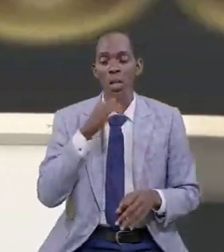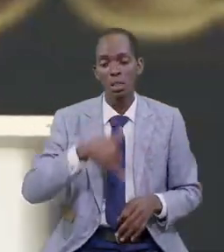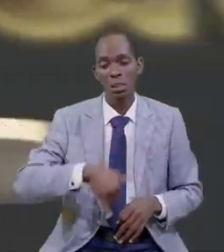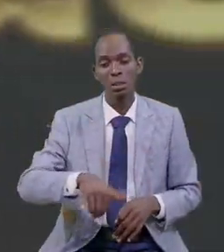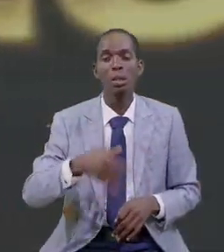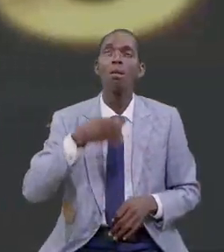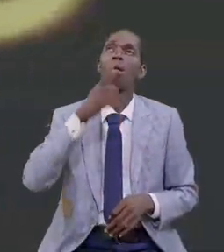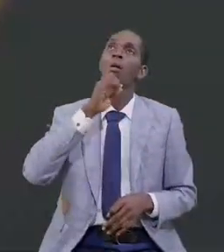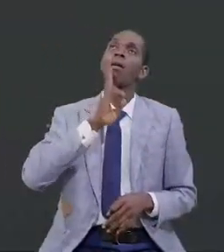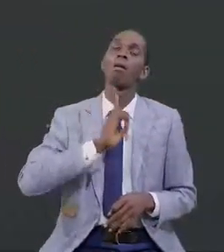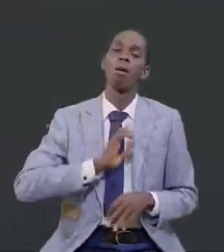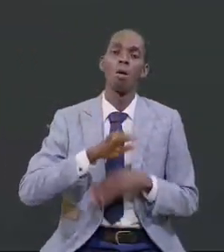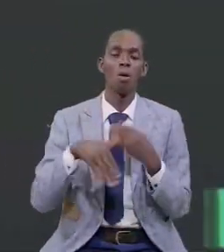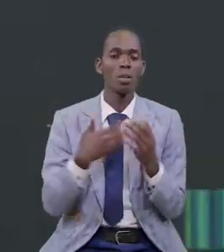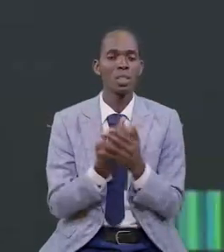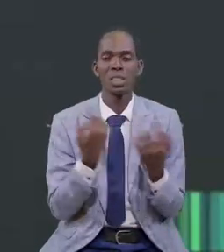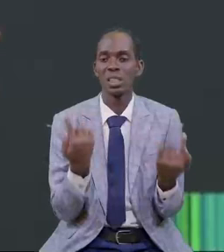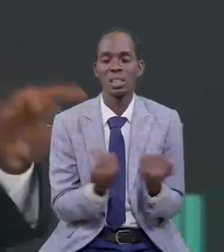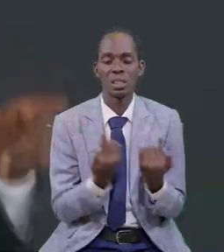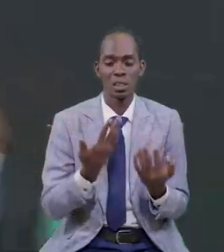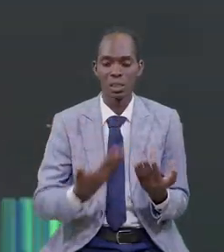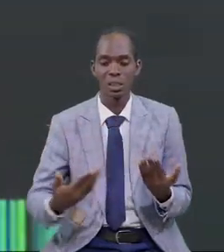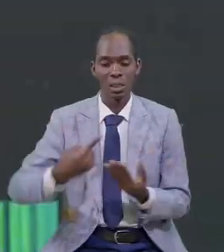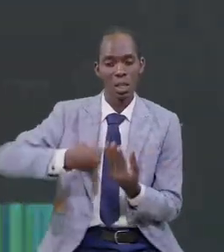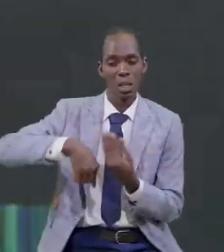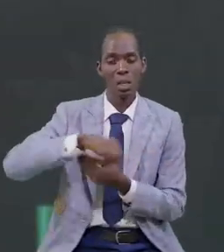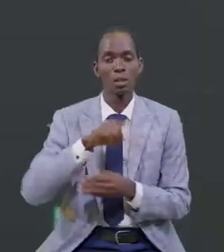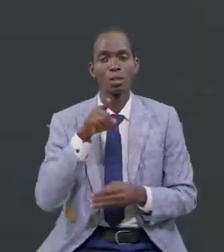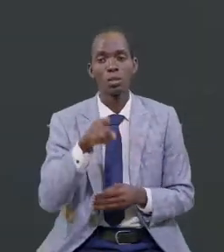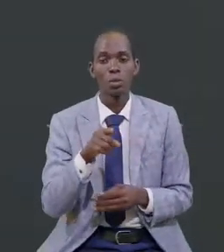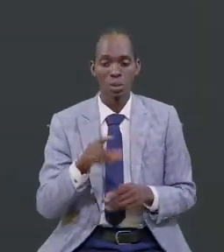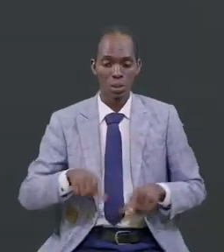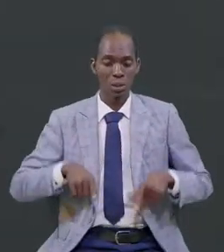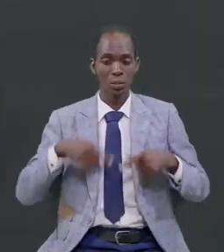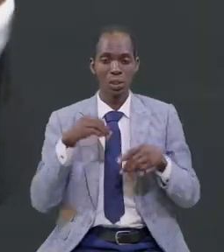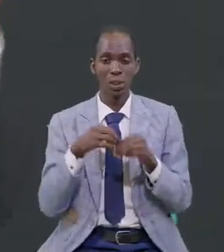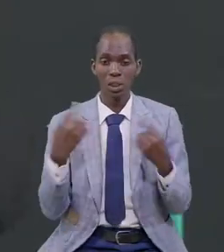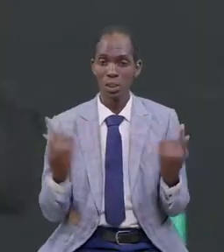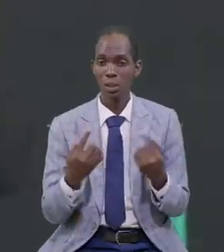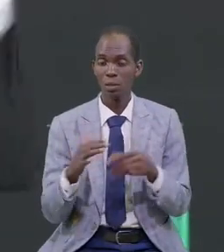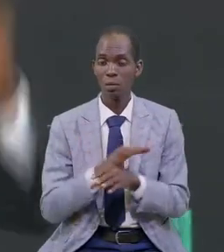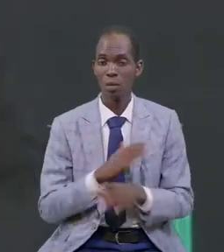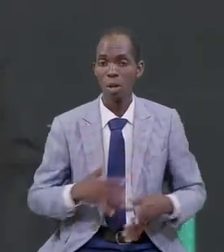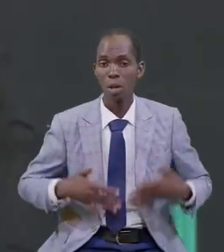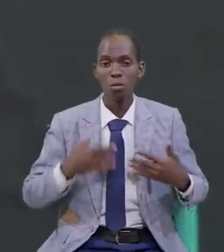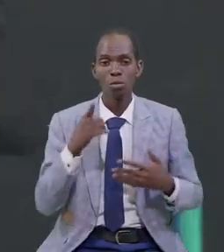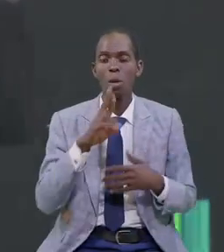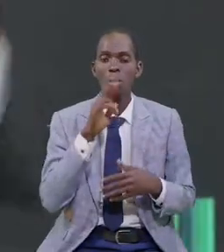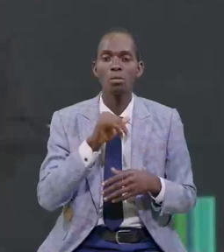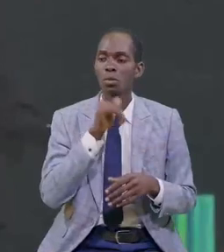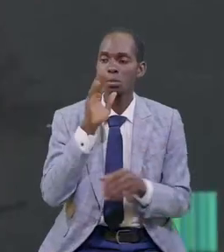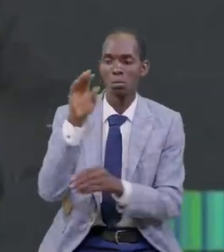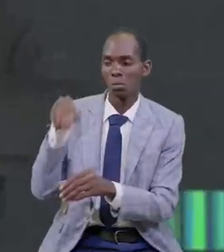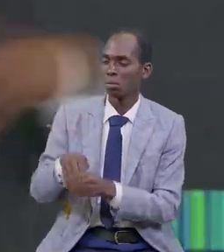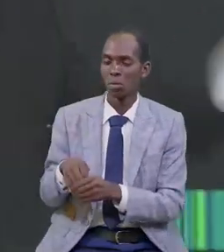dans les péchés autour de vous et vous menez une vie pécheresse vous n'êtes pas l'un de son de ses